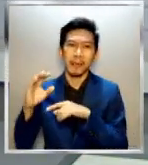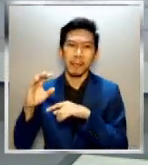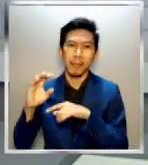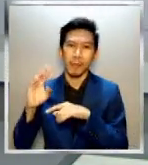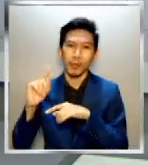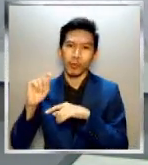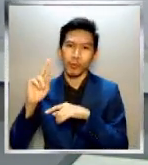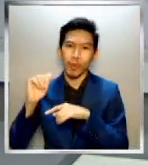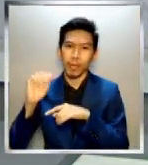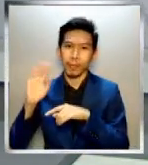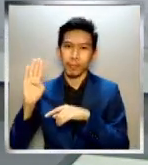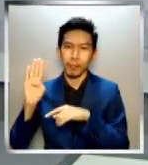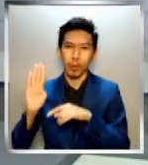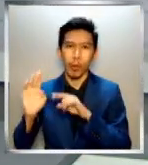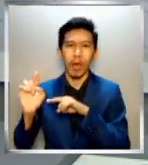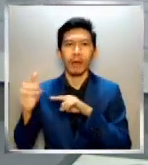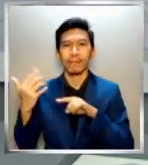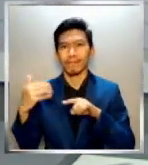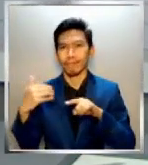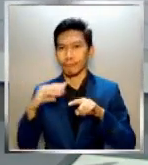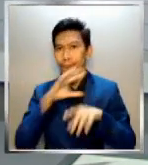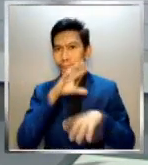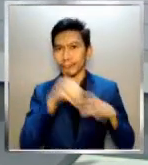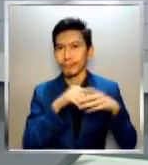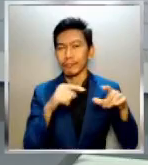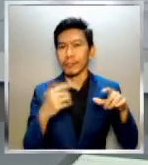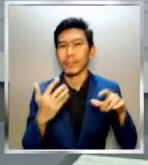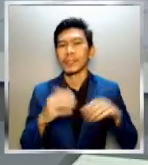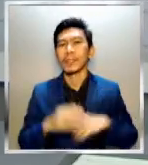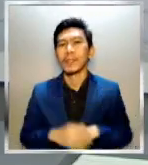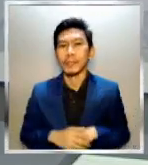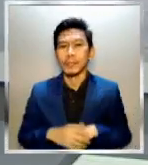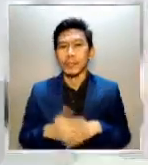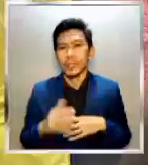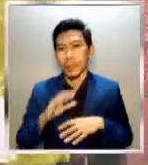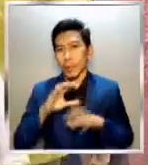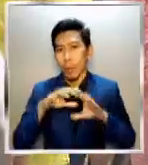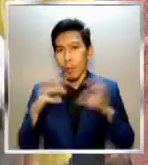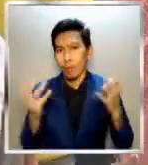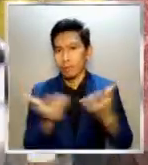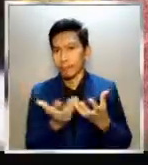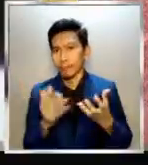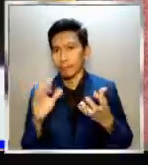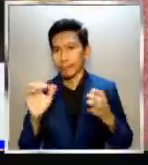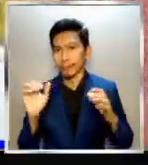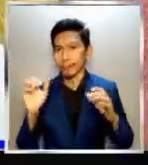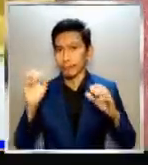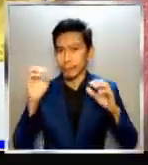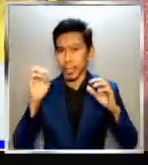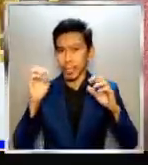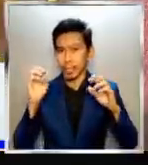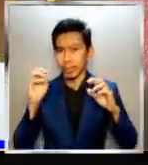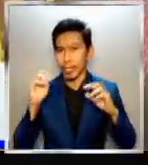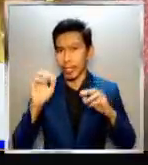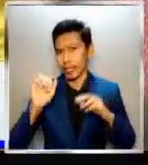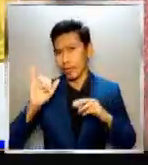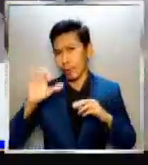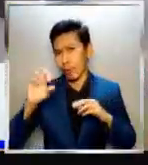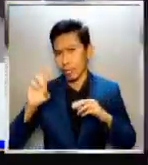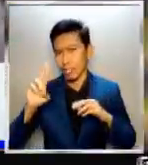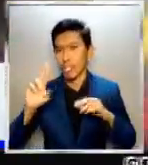ng Bloomberg Philanthropies Global Mayors Challenge ngayong taon. Ang Global Mayors Challenge ngayong taon ay nakatuon